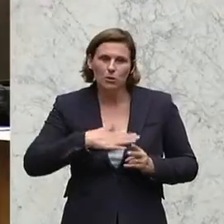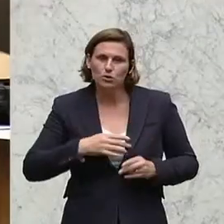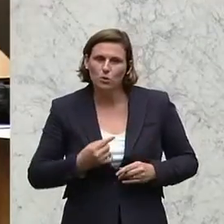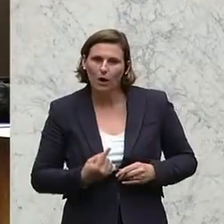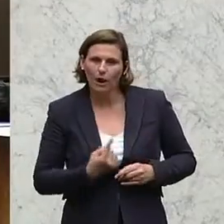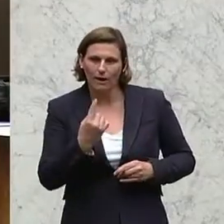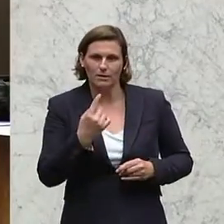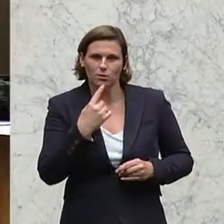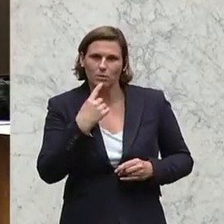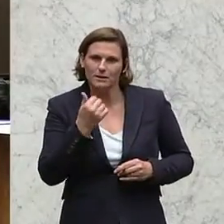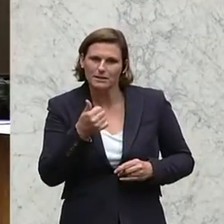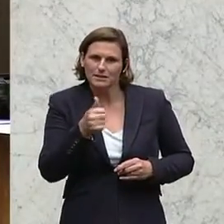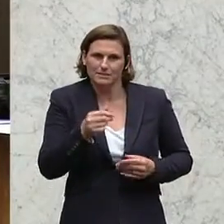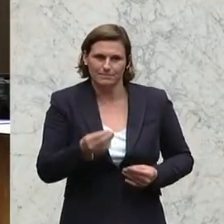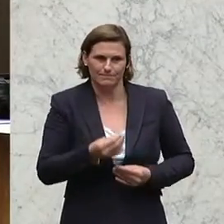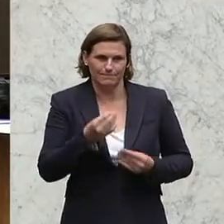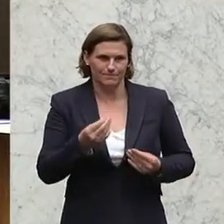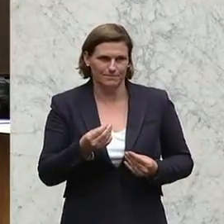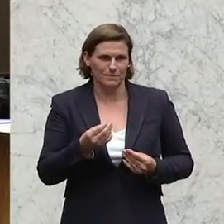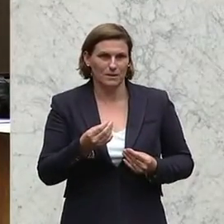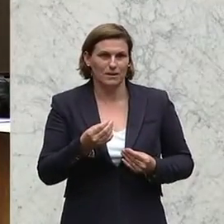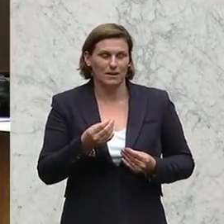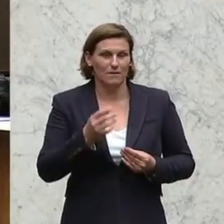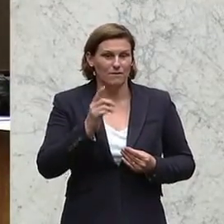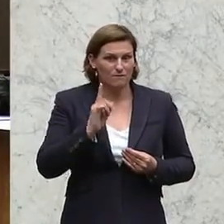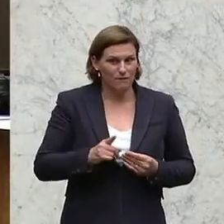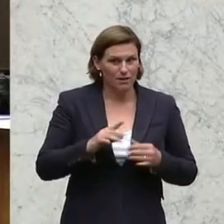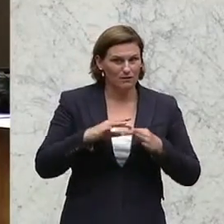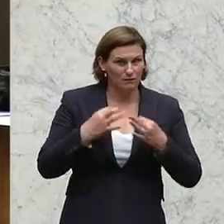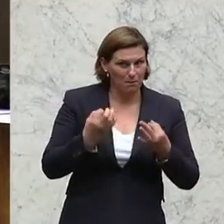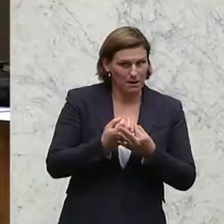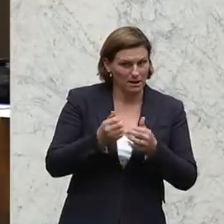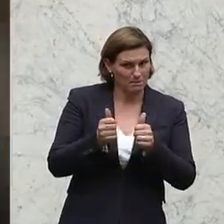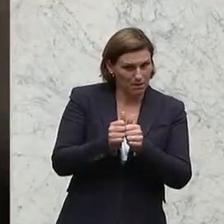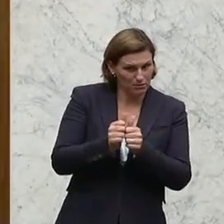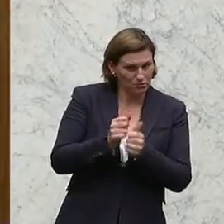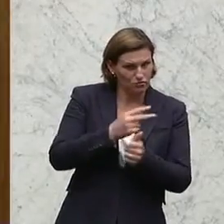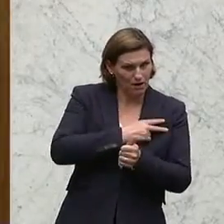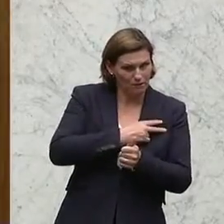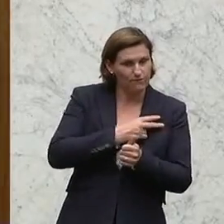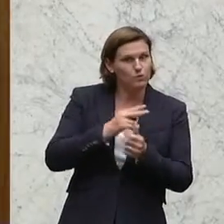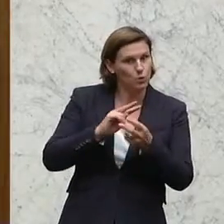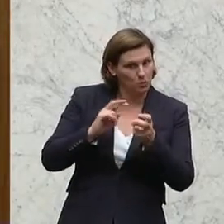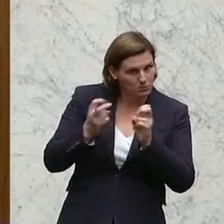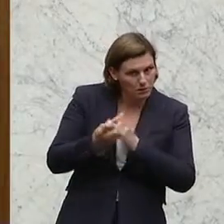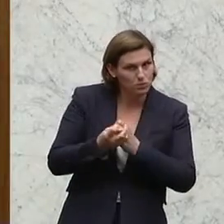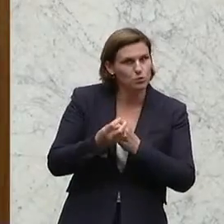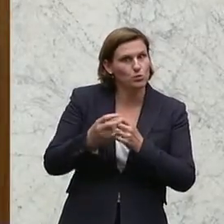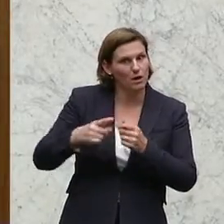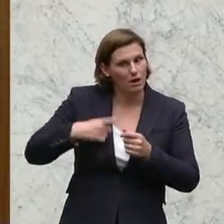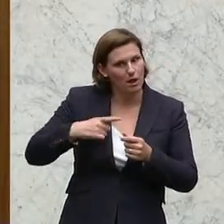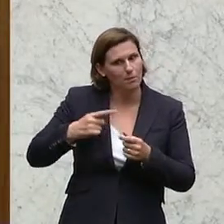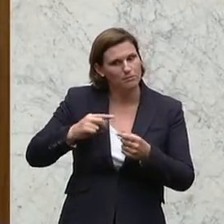noch einmal ergänzen. Wenn Familien den Partnerschaftsbonus umsetzen und entsprechend ihr Leben